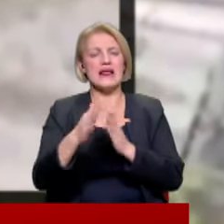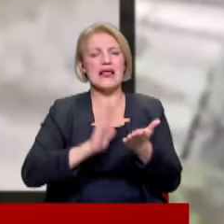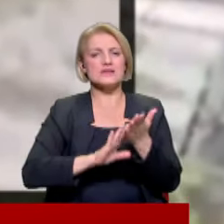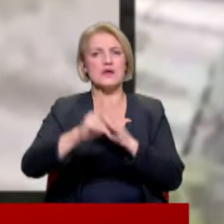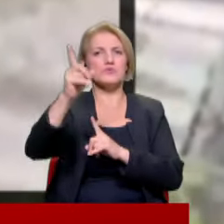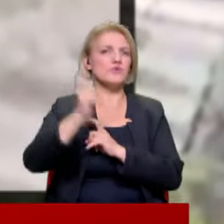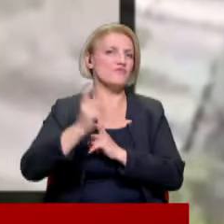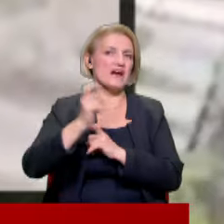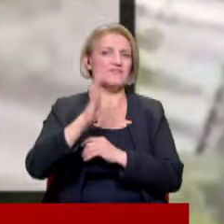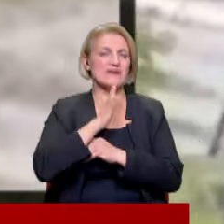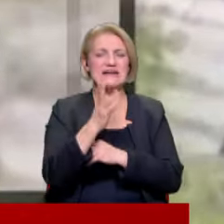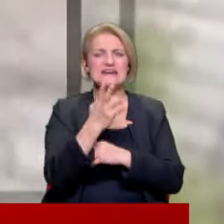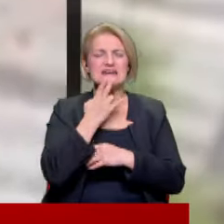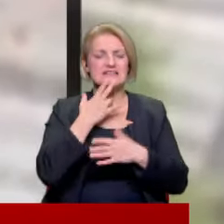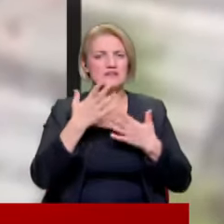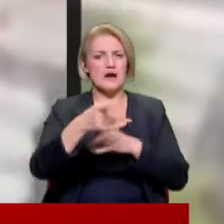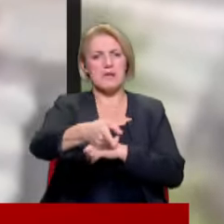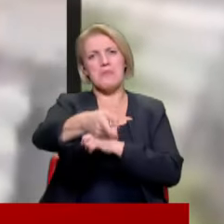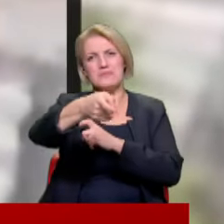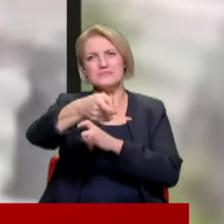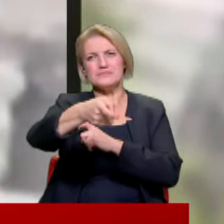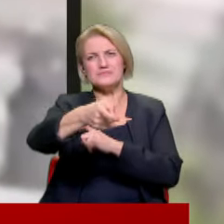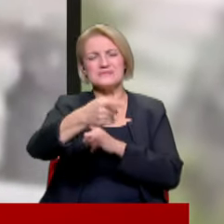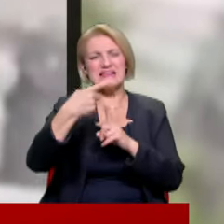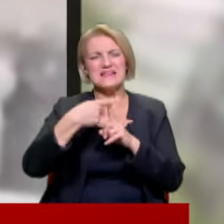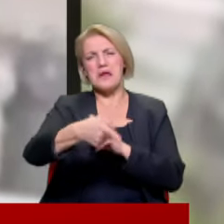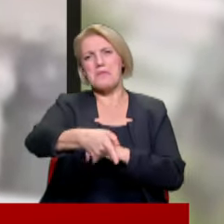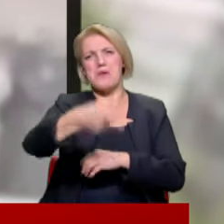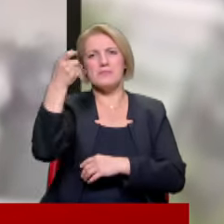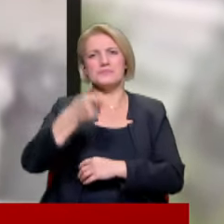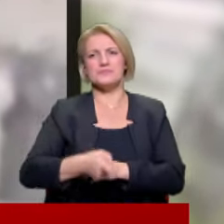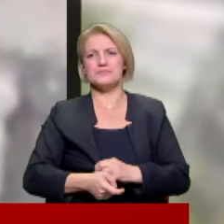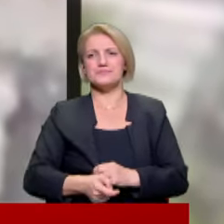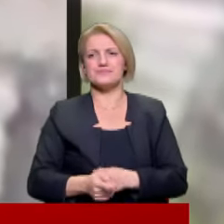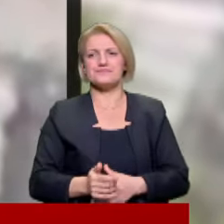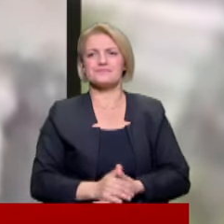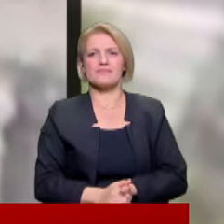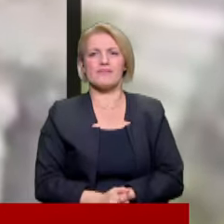elinde tüfek vardı, kadının üzerine doğrulttu, tetiği çekti.